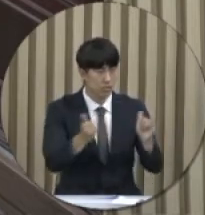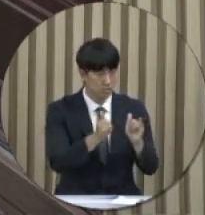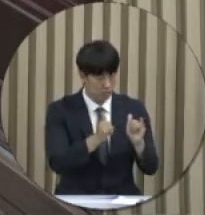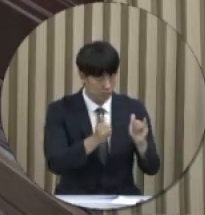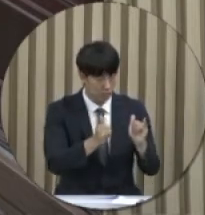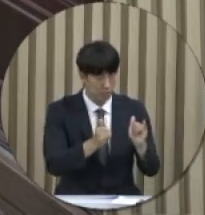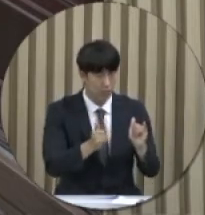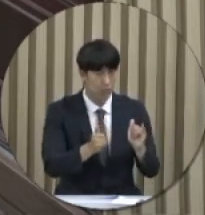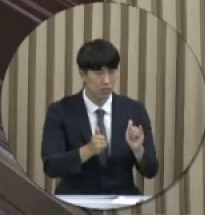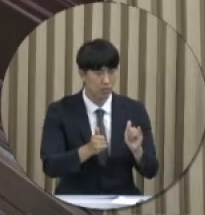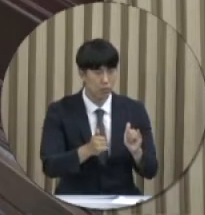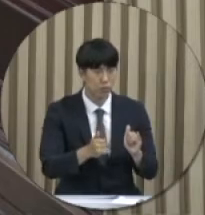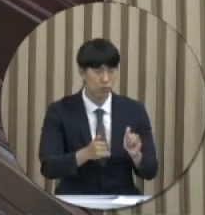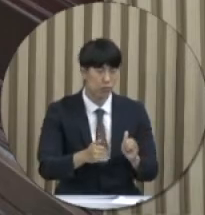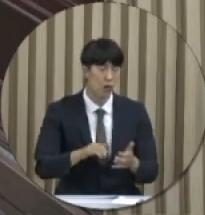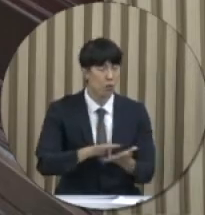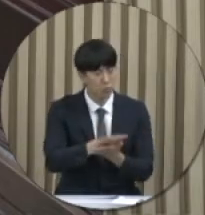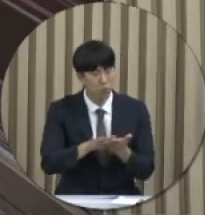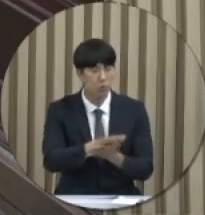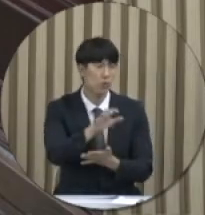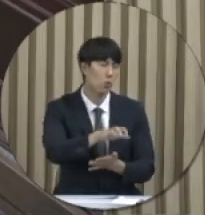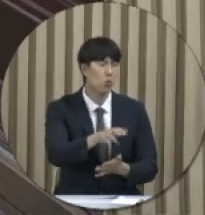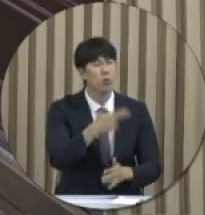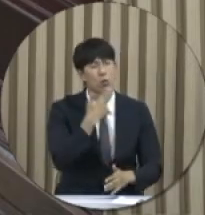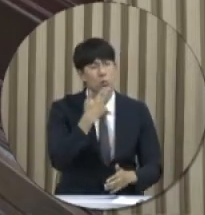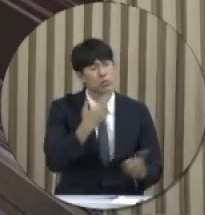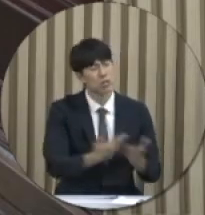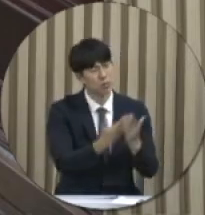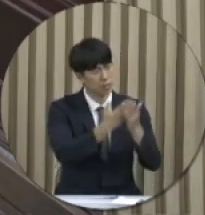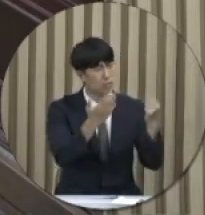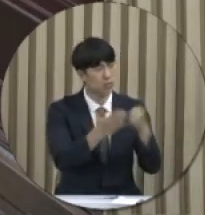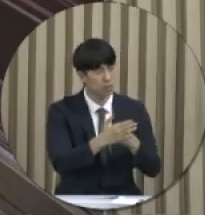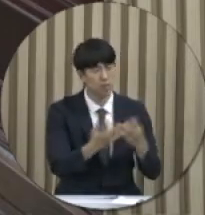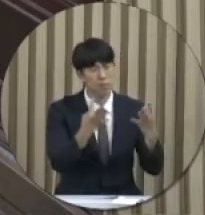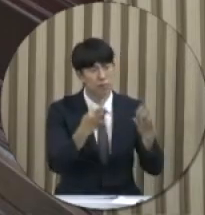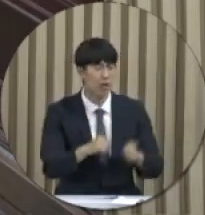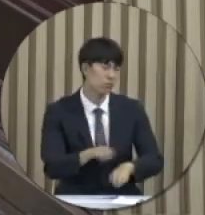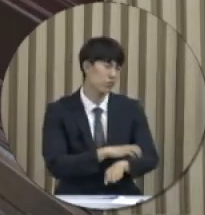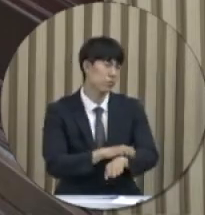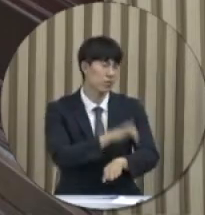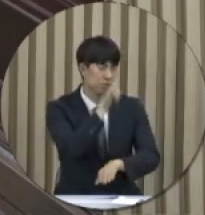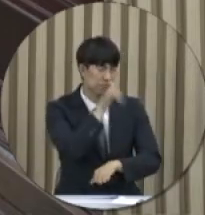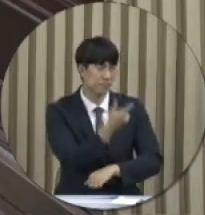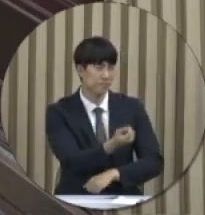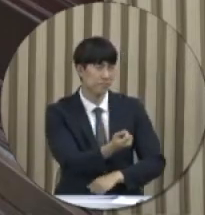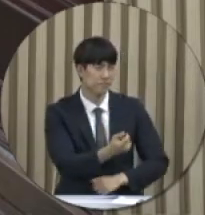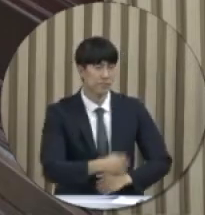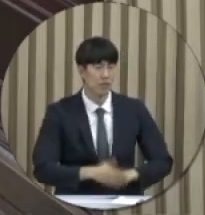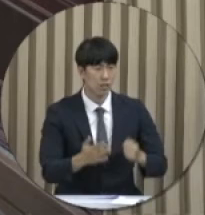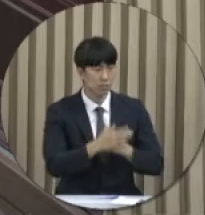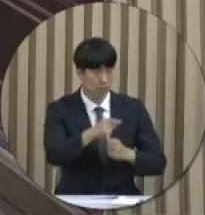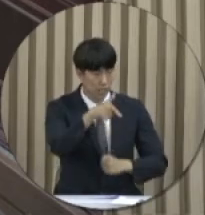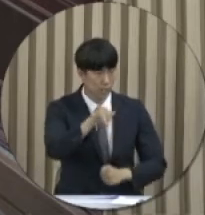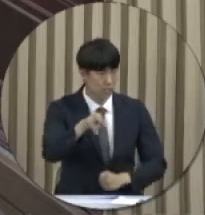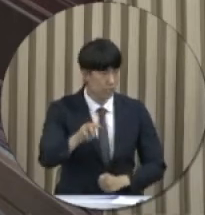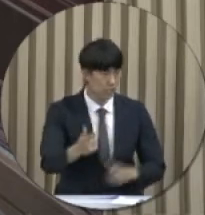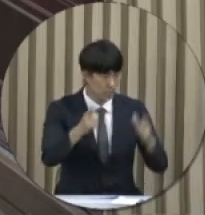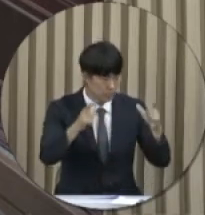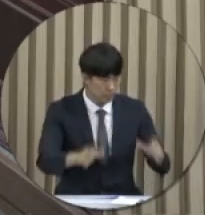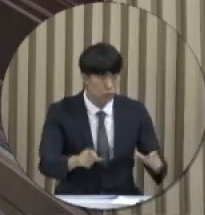수 있는 여유 공간 자체가 없이 개발이 되어서 많은 불편함이 있는 건 지금 현실입니다. 그래서 이 기산지구가